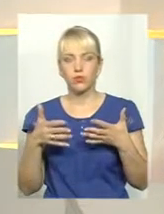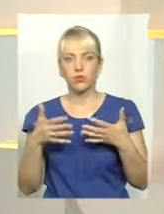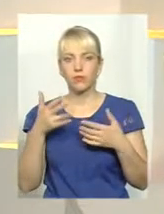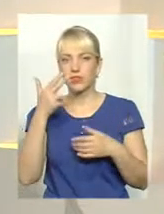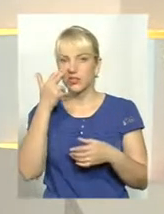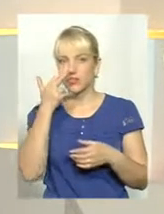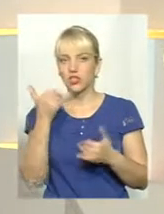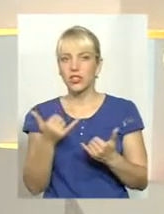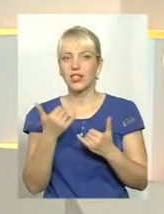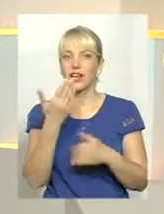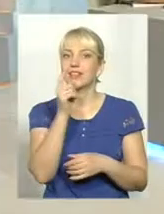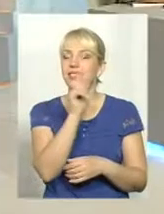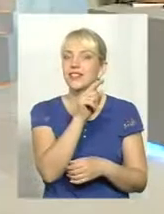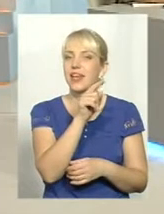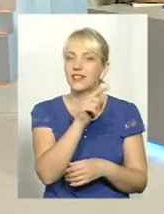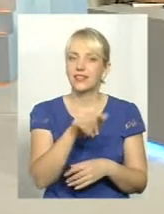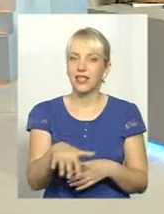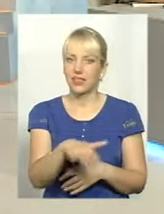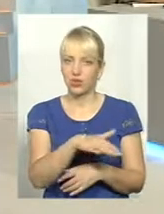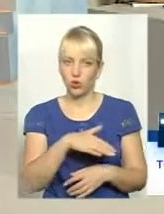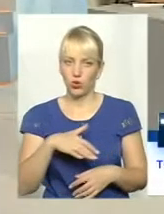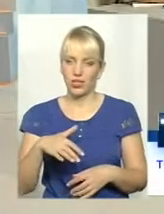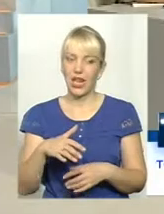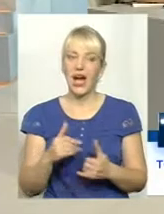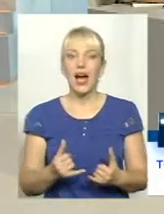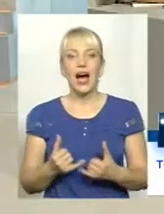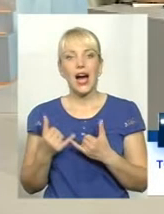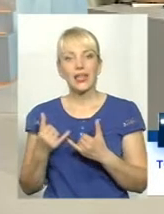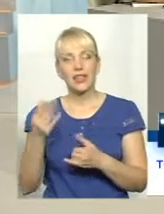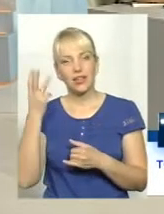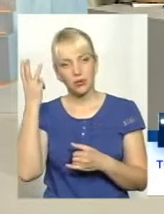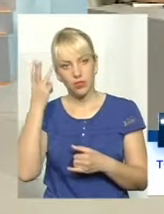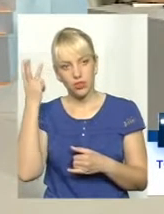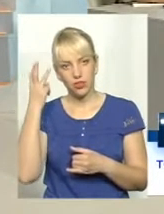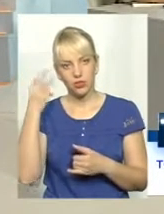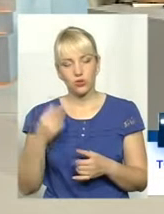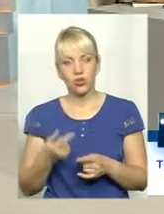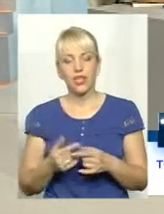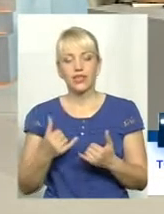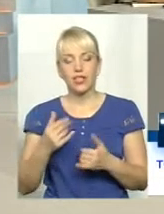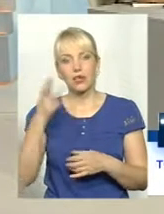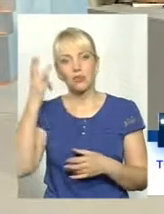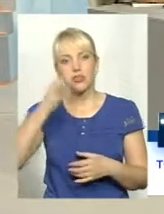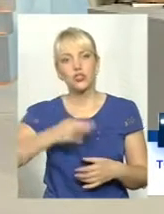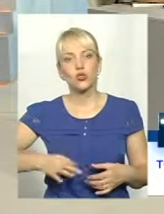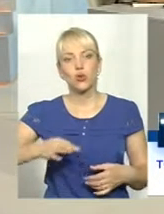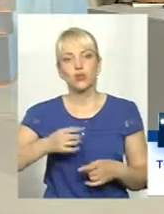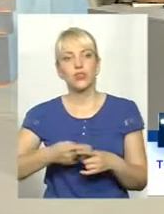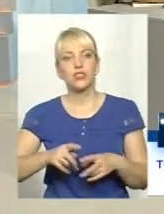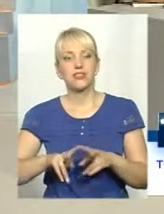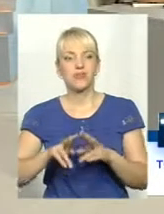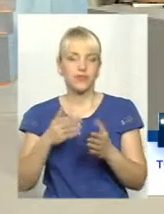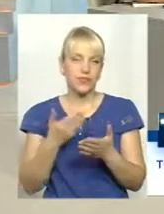Кам'янець-Подільський, намагається йти Хмельницький. Львів відкритий для світу. Разом з тим, це вже стало